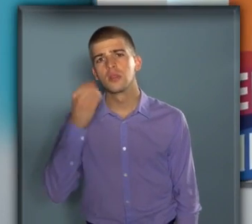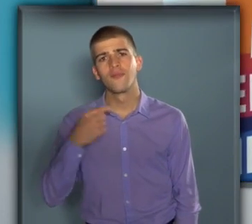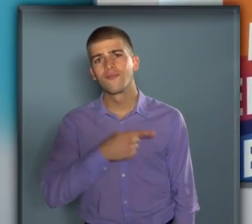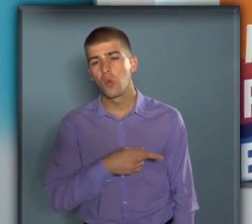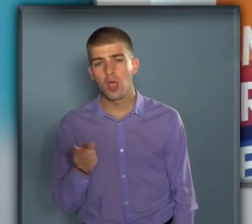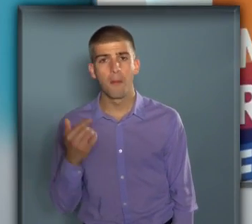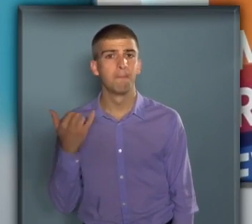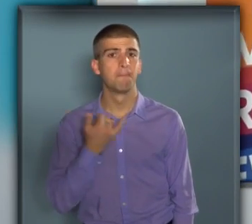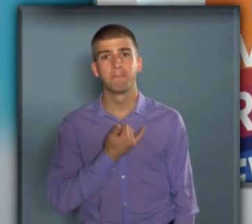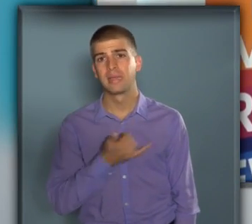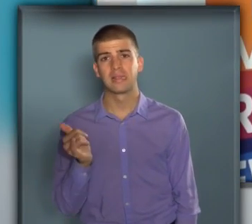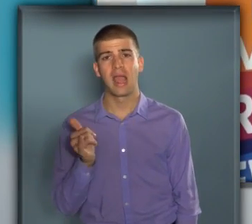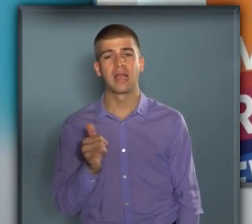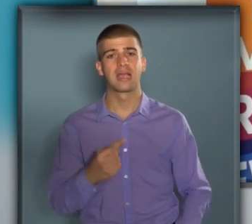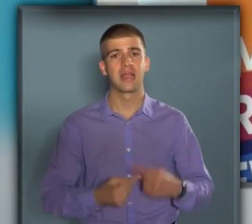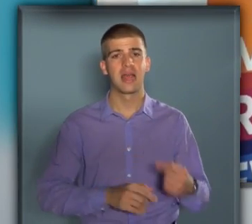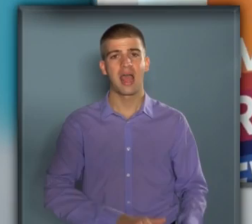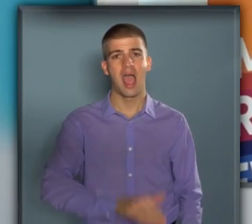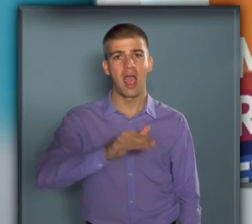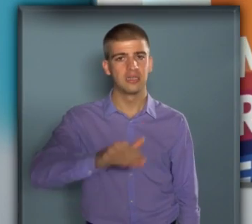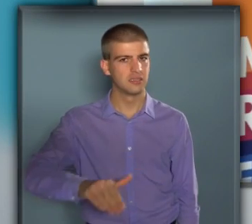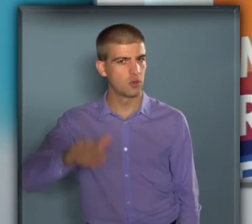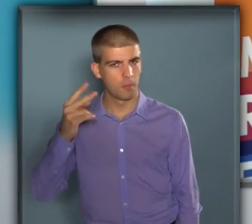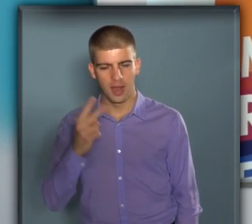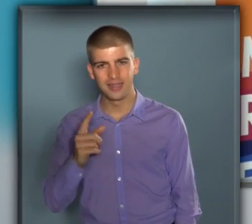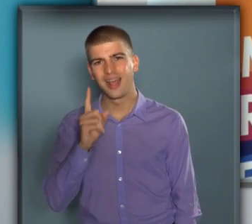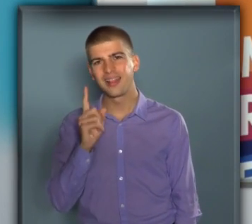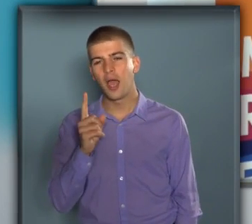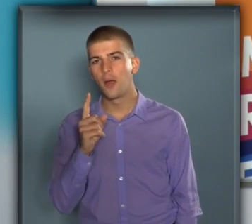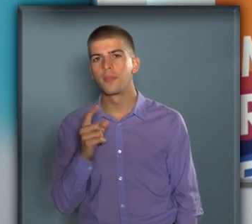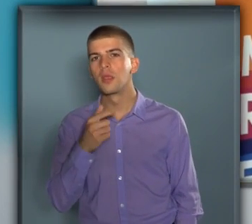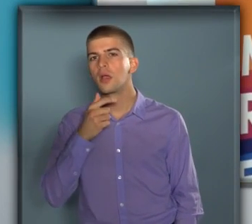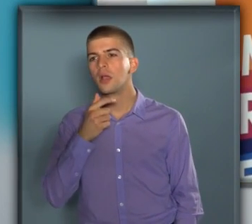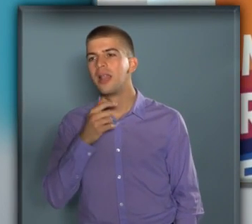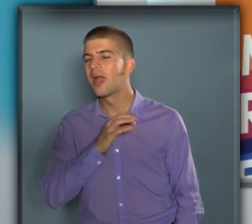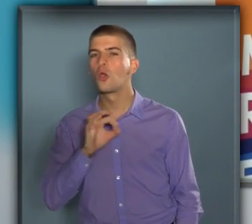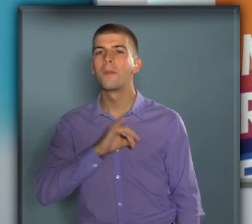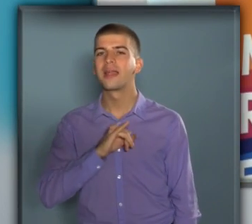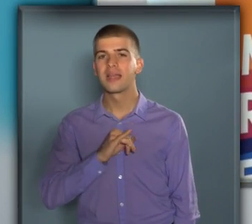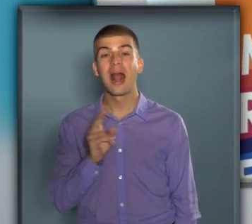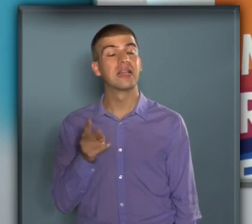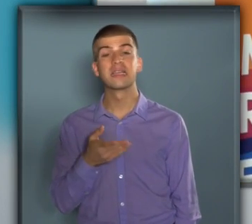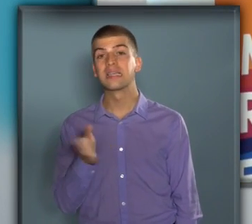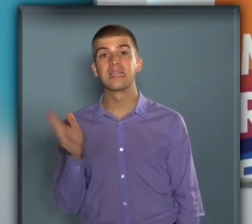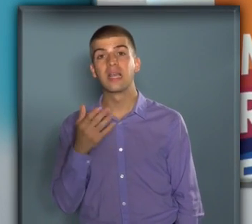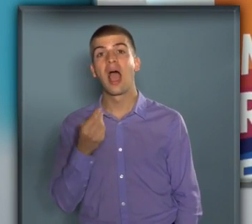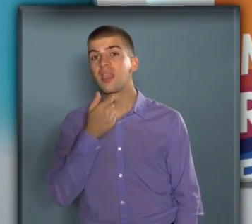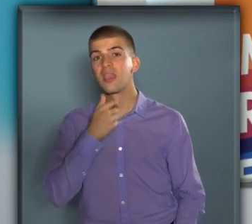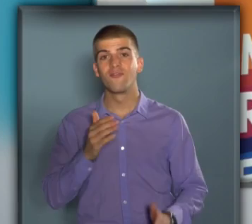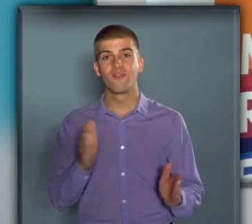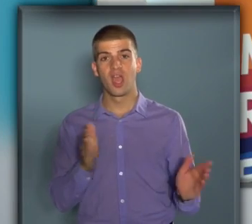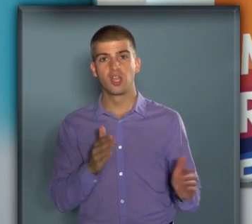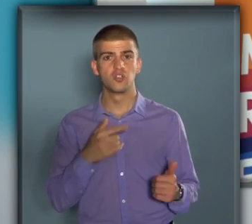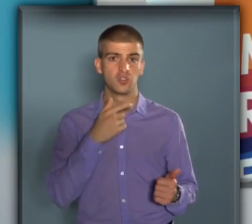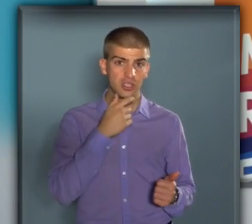hogy minden generációt lefednek. Mégis azt kérdezem, hogy melyik az a korosztály, akit a legjobban érdekelnek ezek a tanfolyamok?